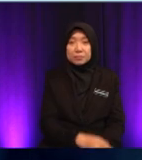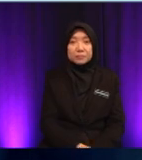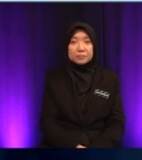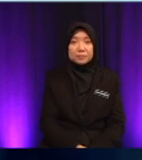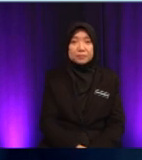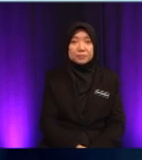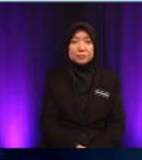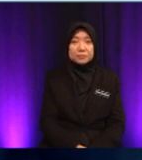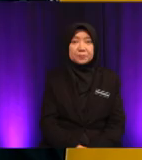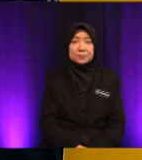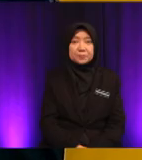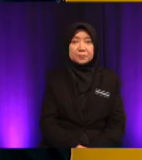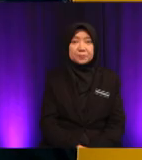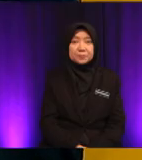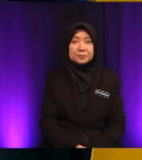kenallah